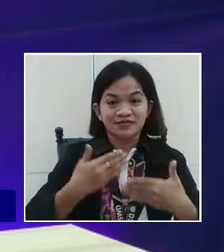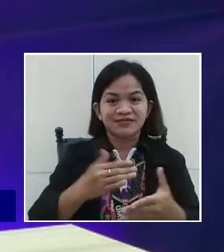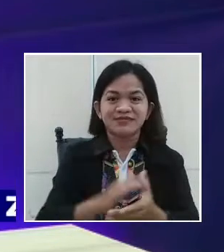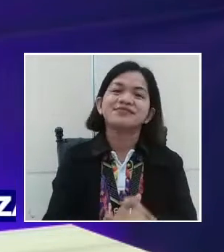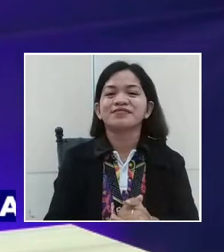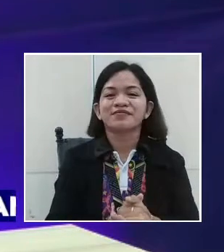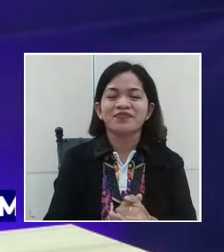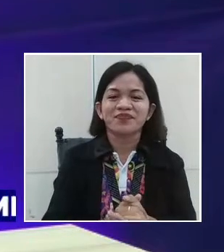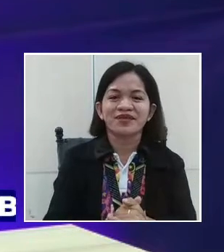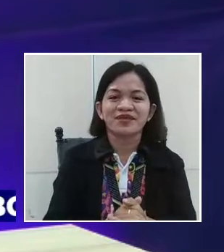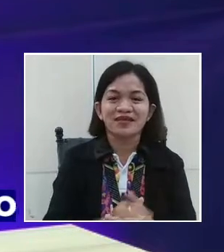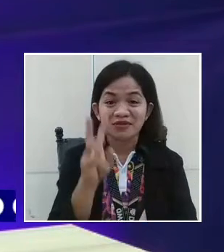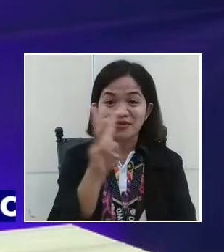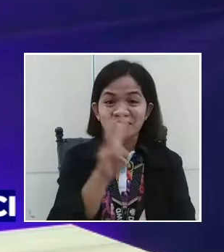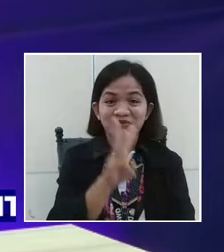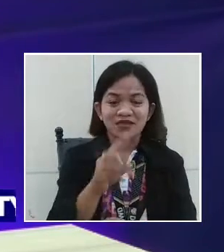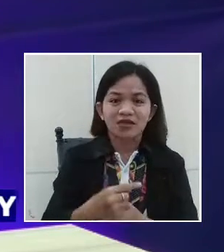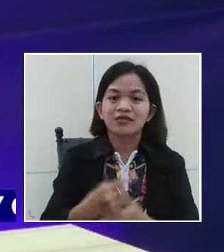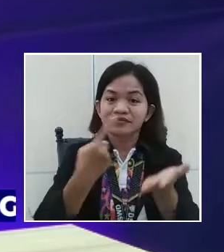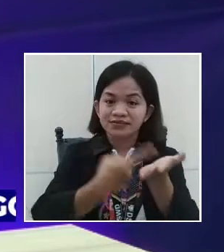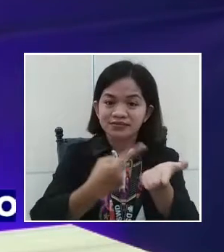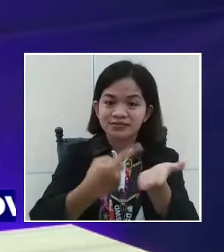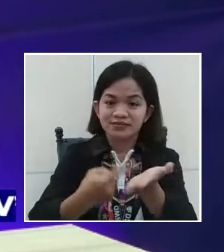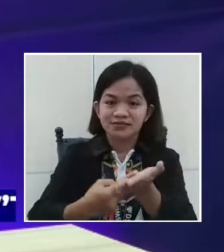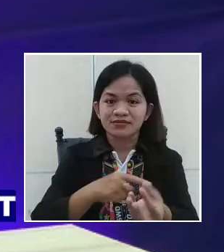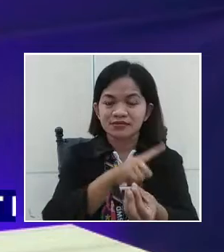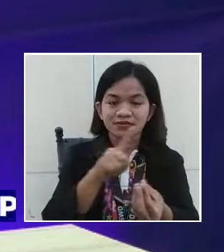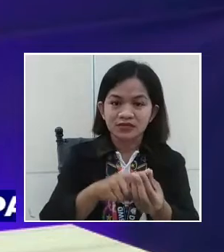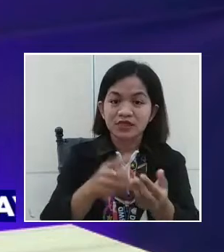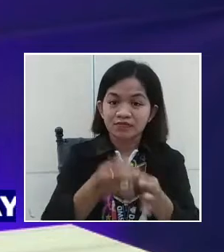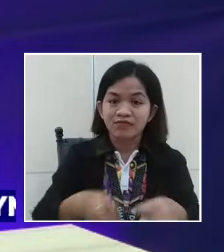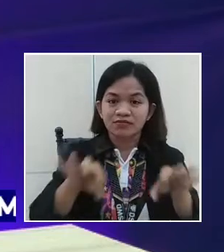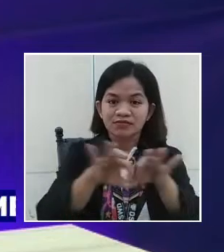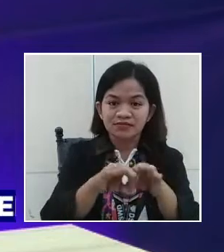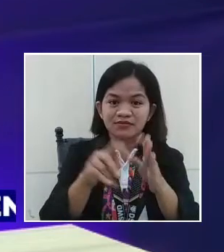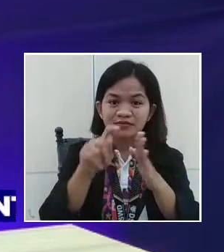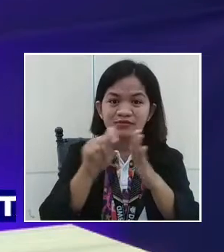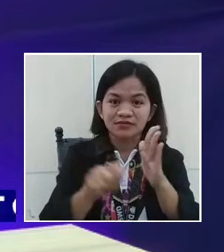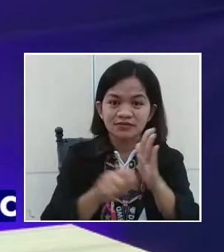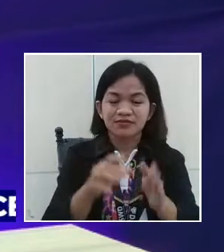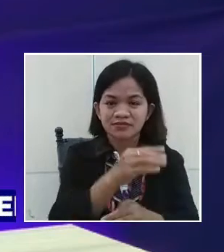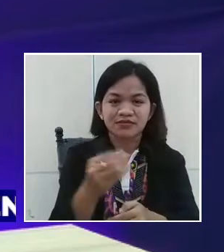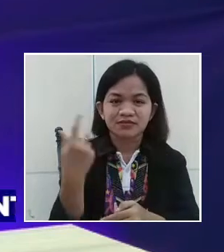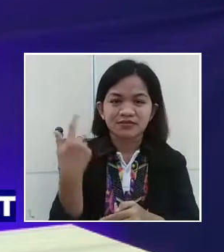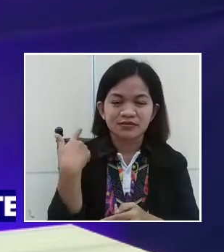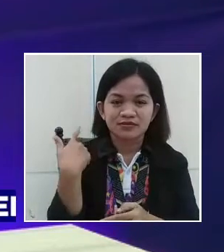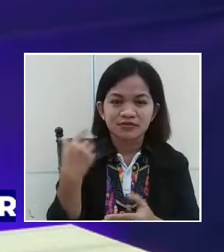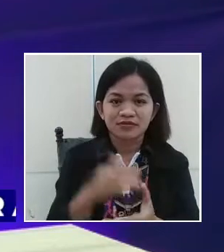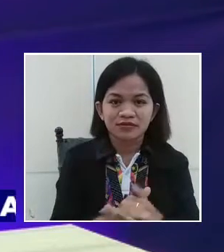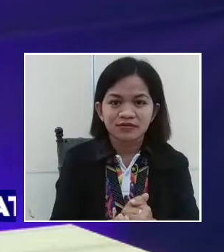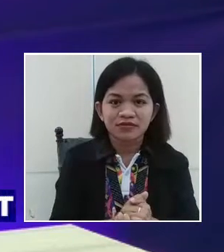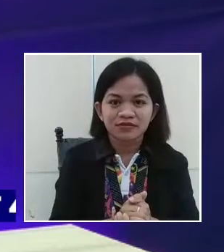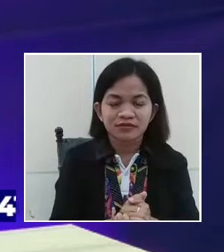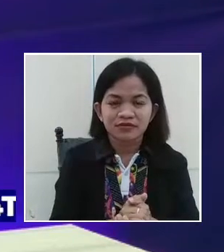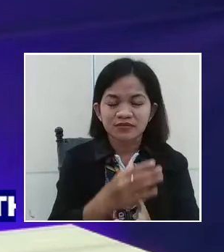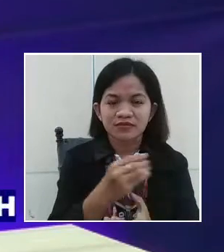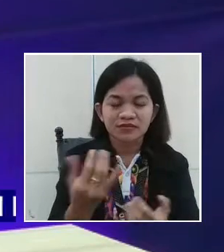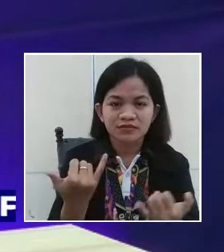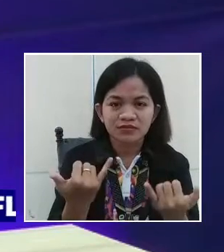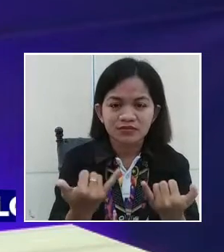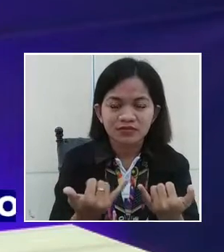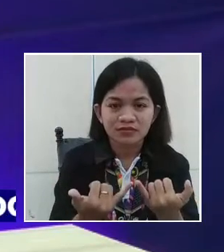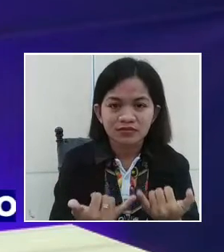Zamboanga will discuss important topics that will help you make more informed decisions wherever you are. Ang linggo po ng